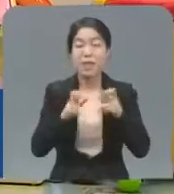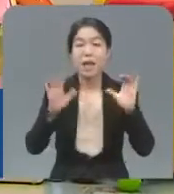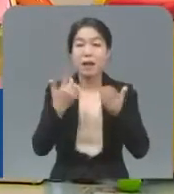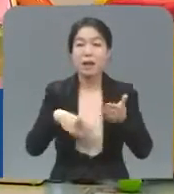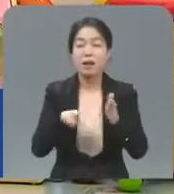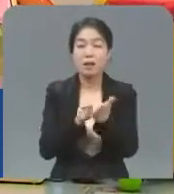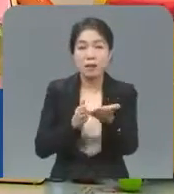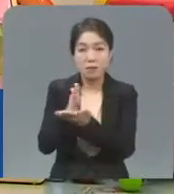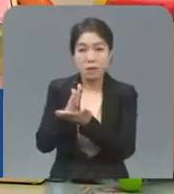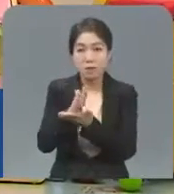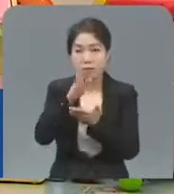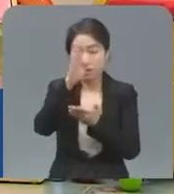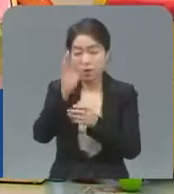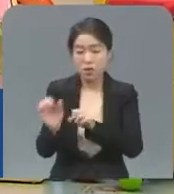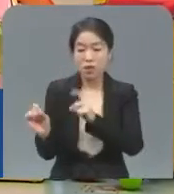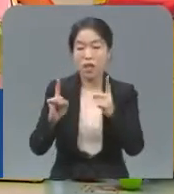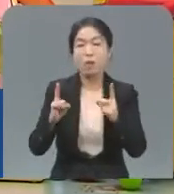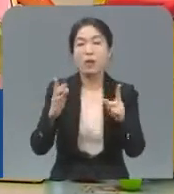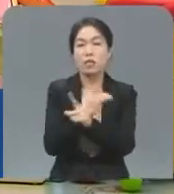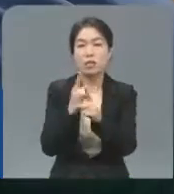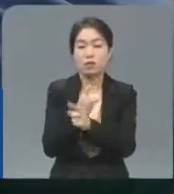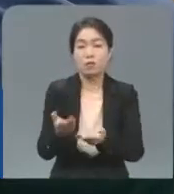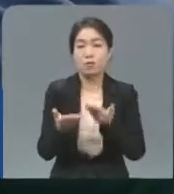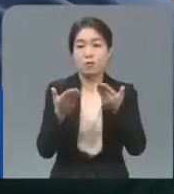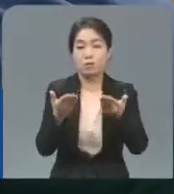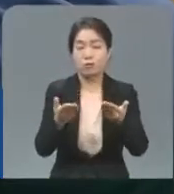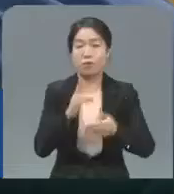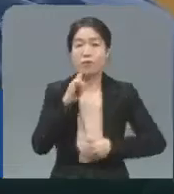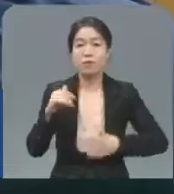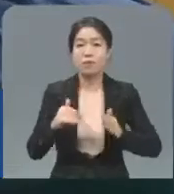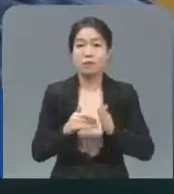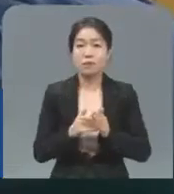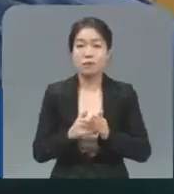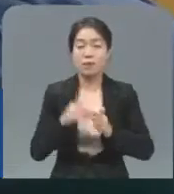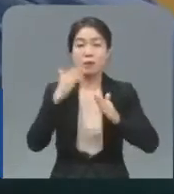위한 전문 재활치료를 제공할 수 있게 됐다고 밝혔습니다.